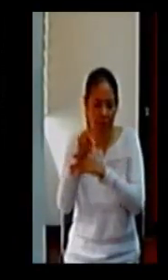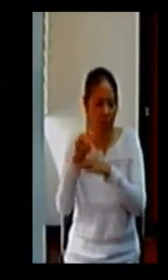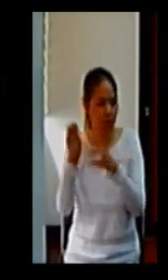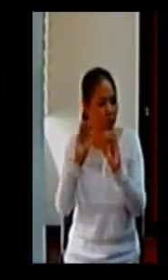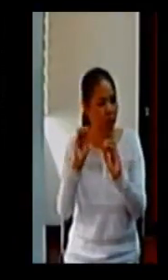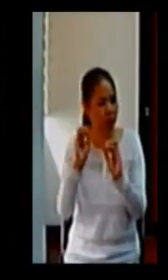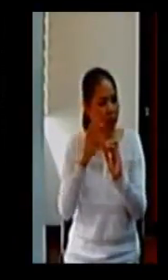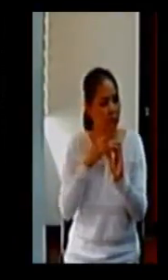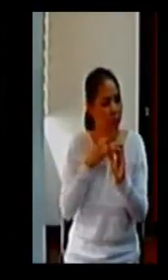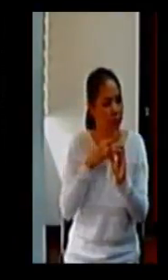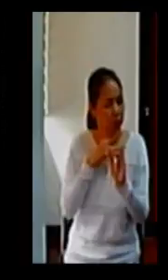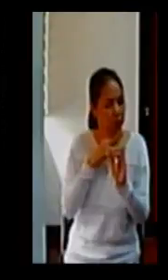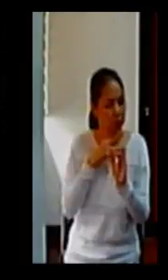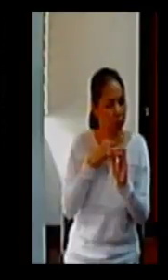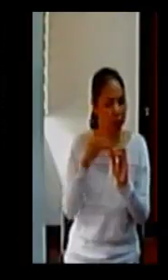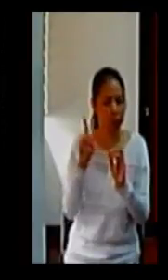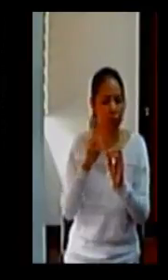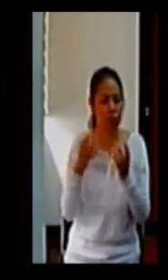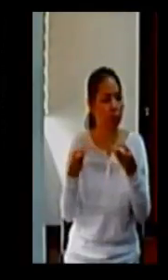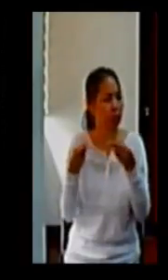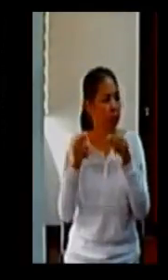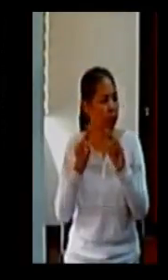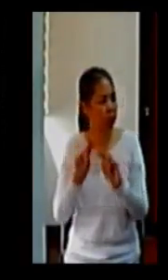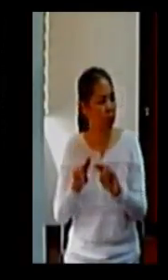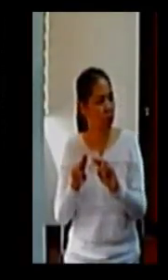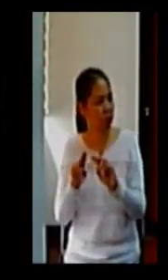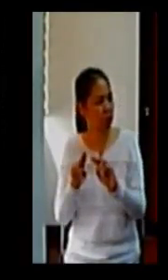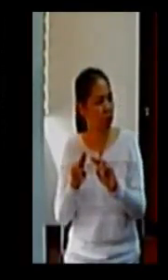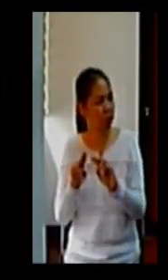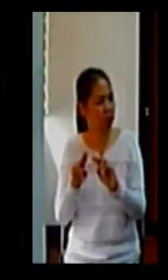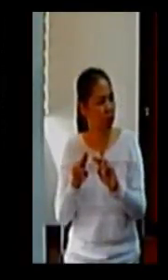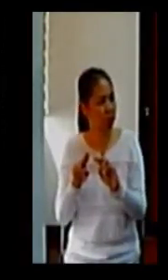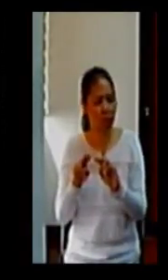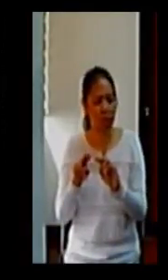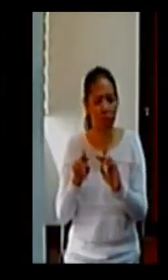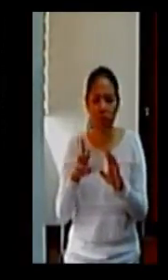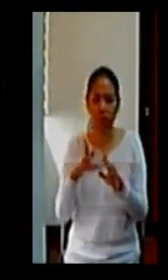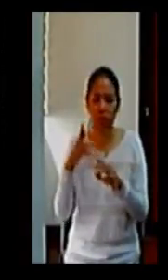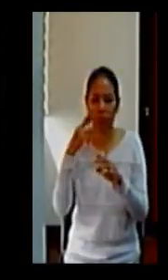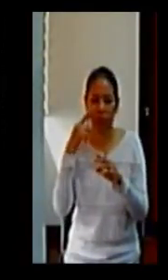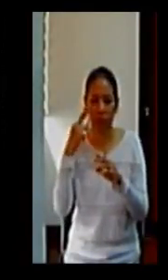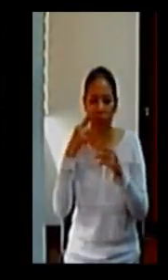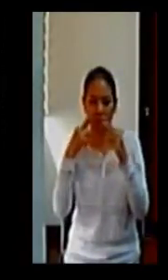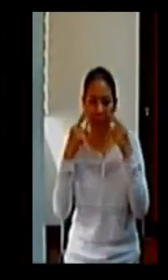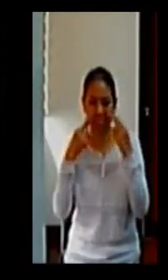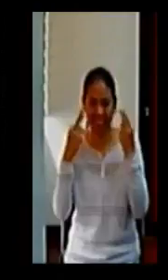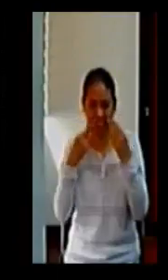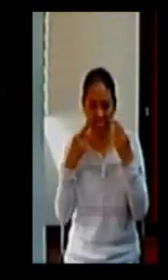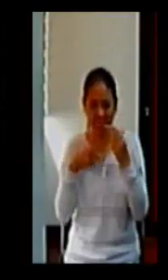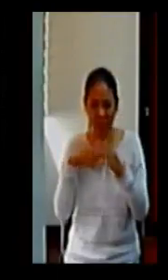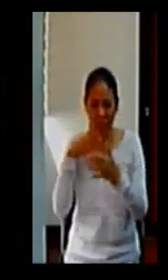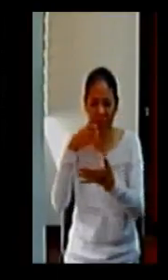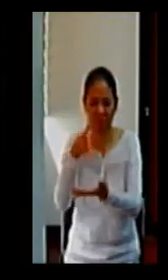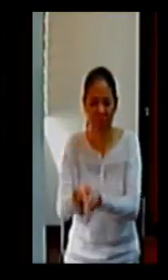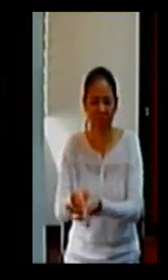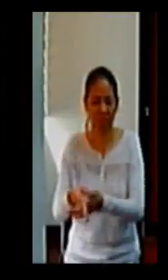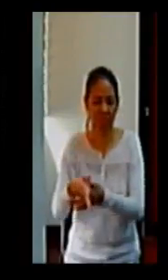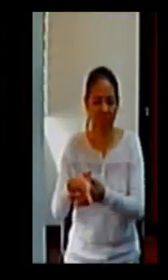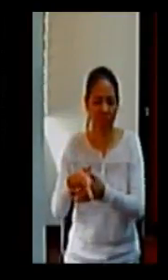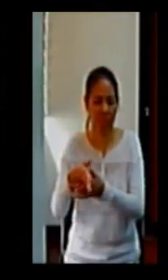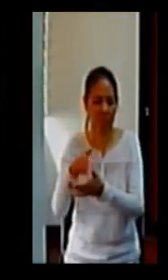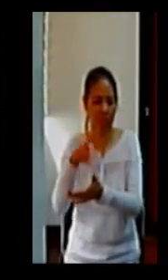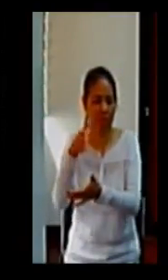The tendency is the rat will just go there and destroy the palay. Not when it is wet,